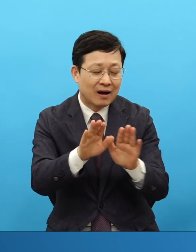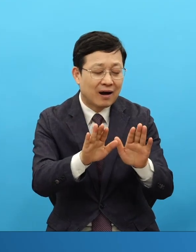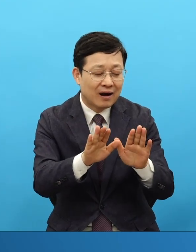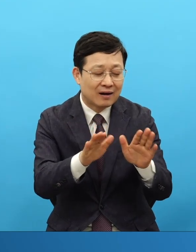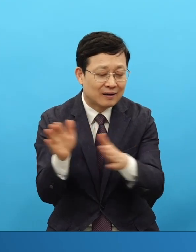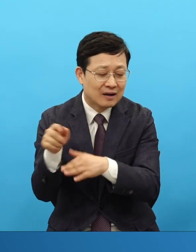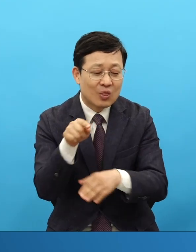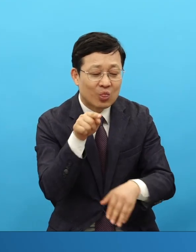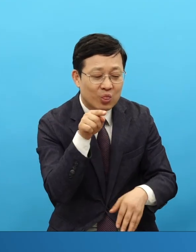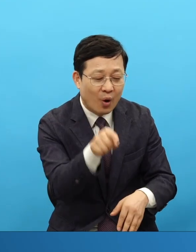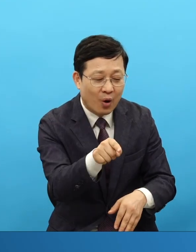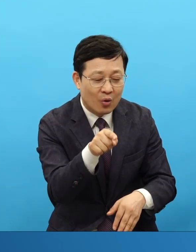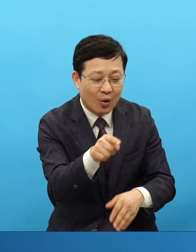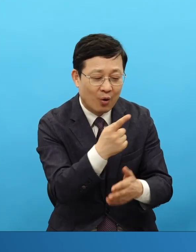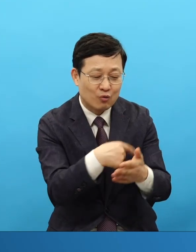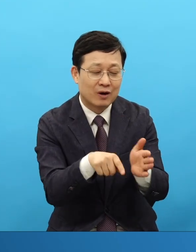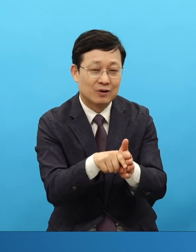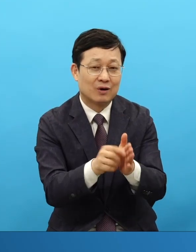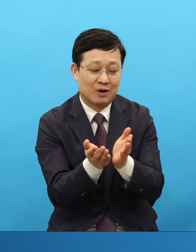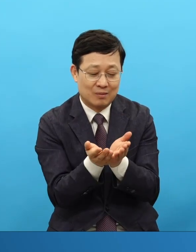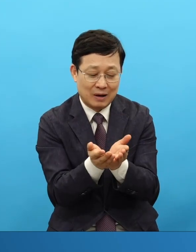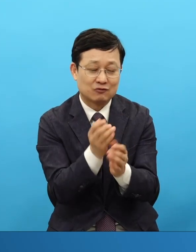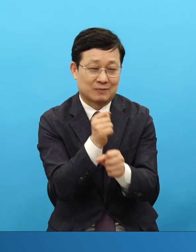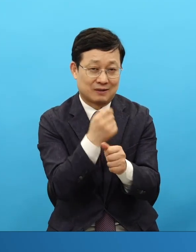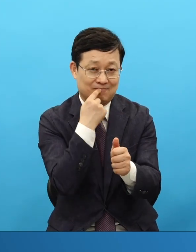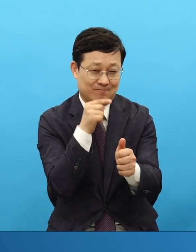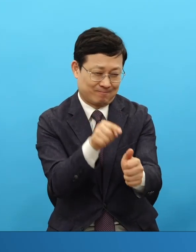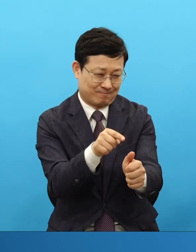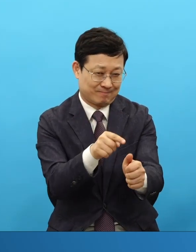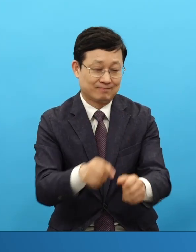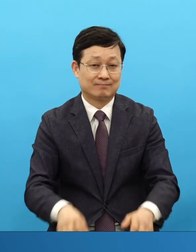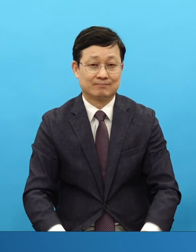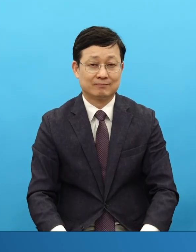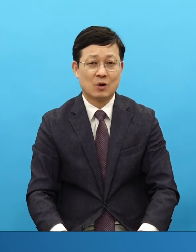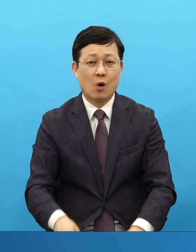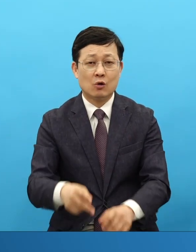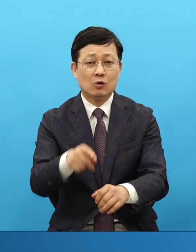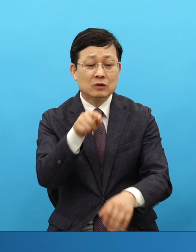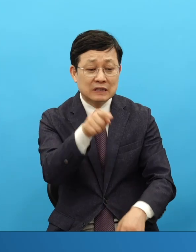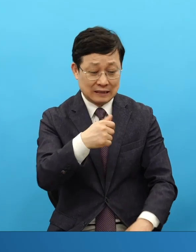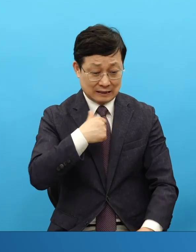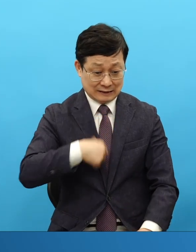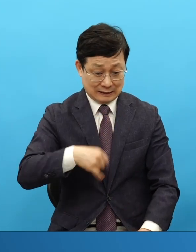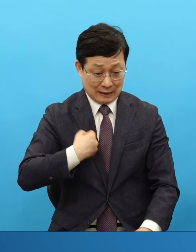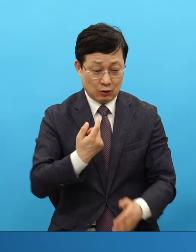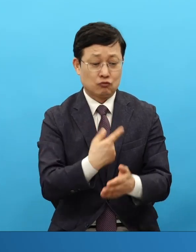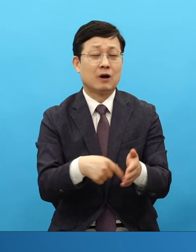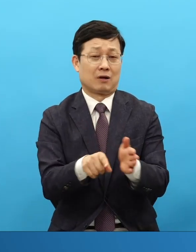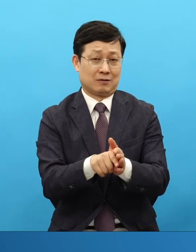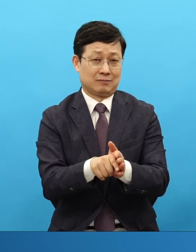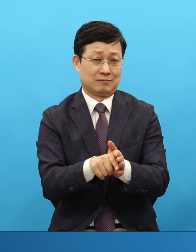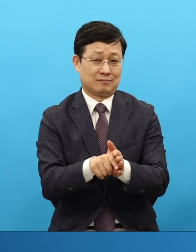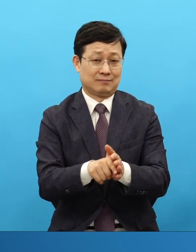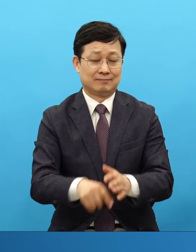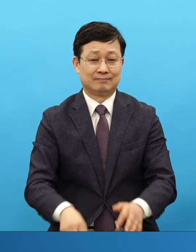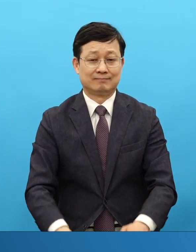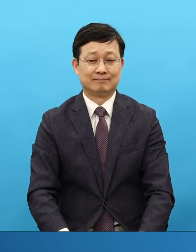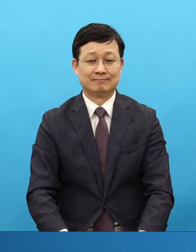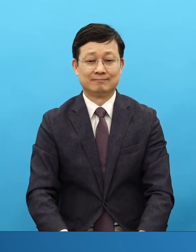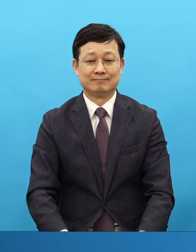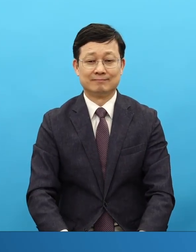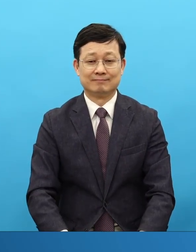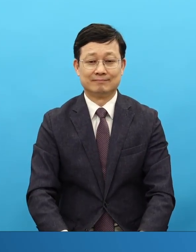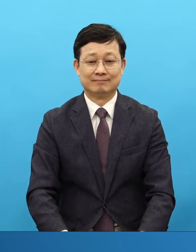He needs us to work for Him? This is the way for us to live. 네 자녀가 사는 길이에요. Way for your children to live. 많은